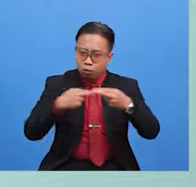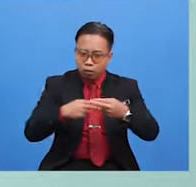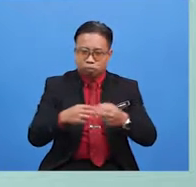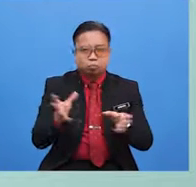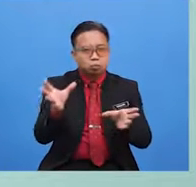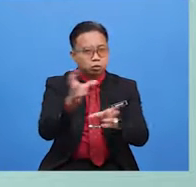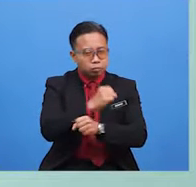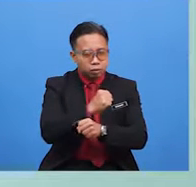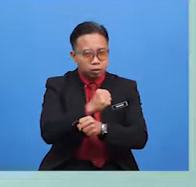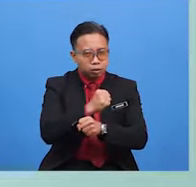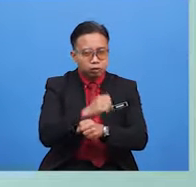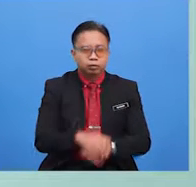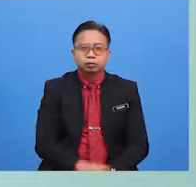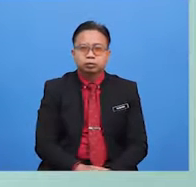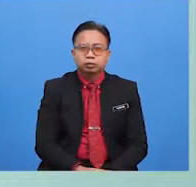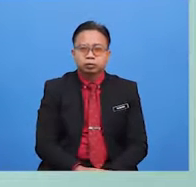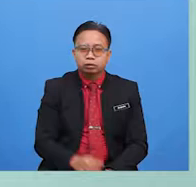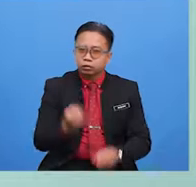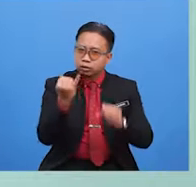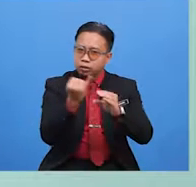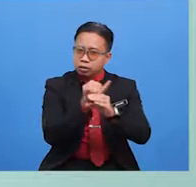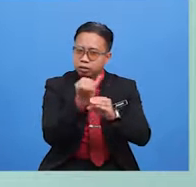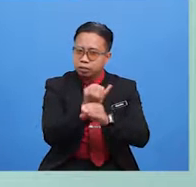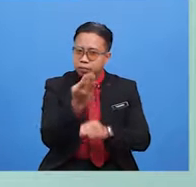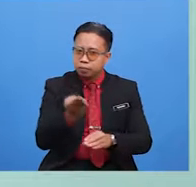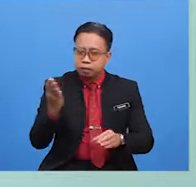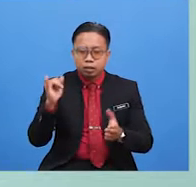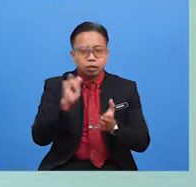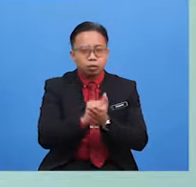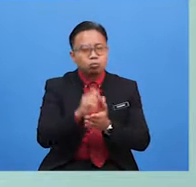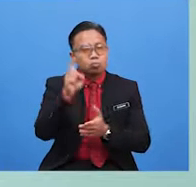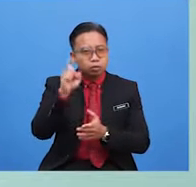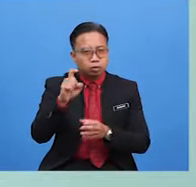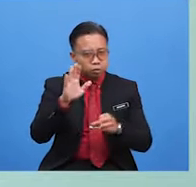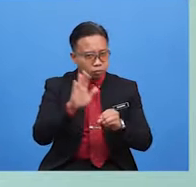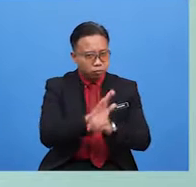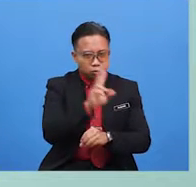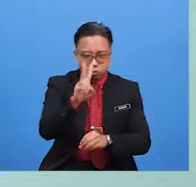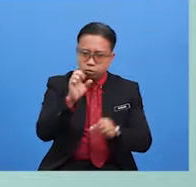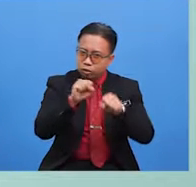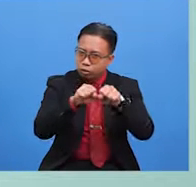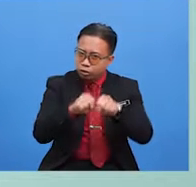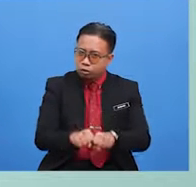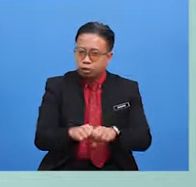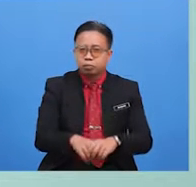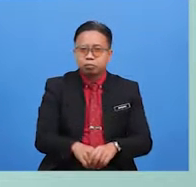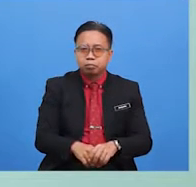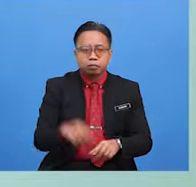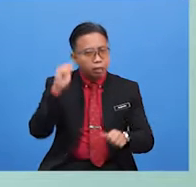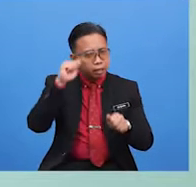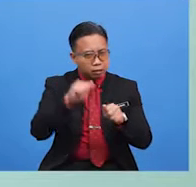Kesimpulannya, untuk dikategorikan sebagai jirin, benda itu mesti memenuhi dua syarat. Masih